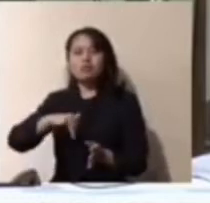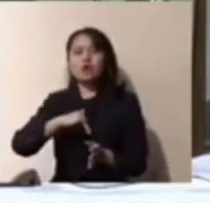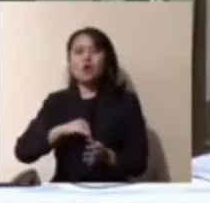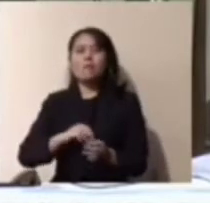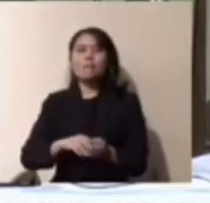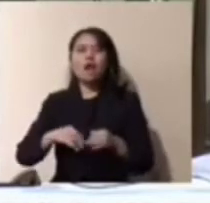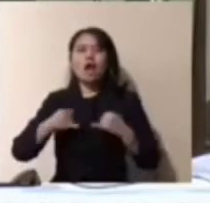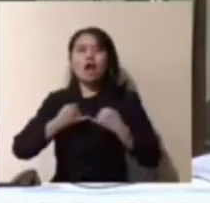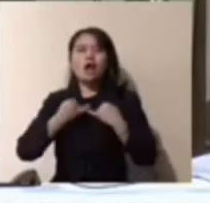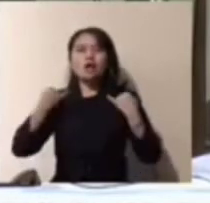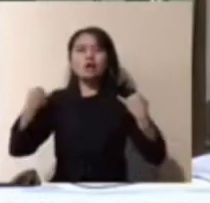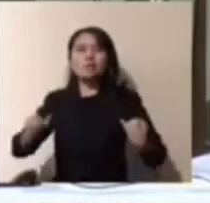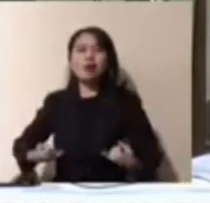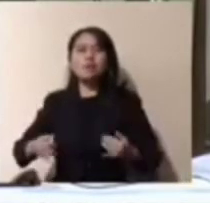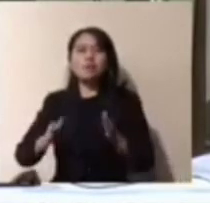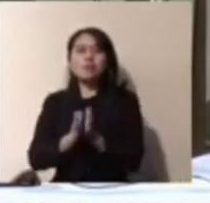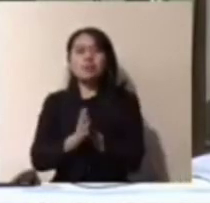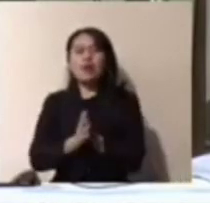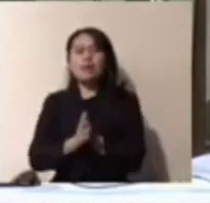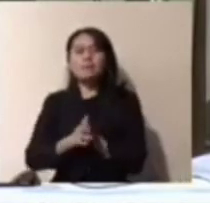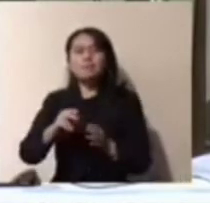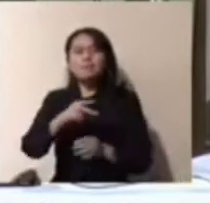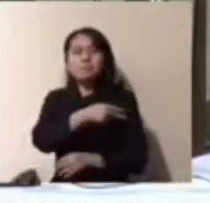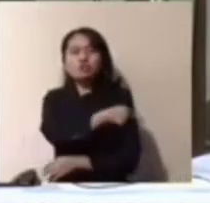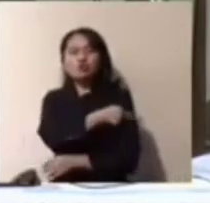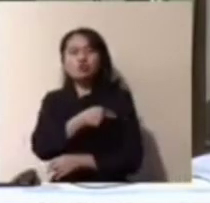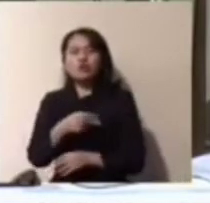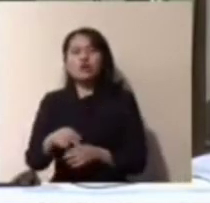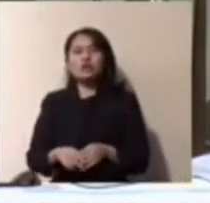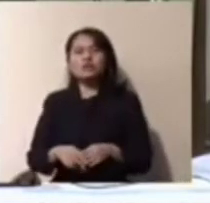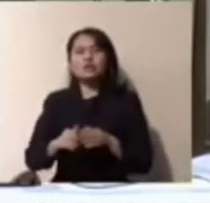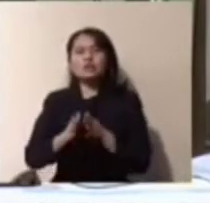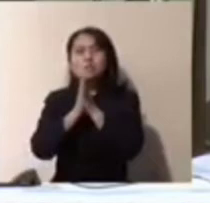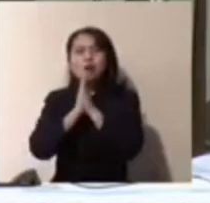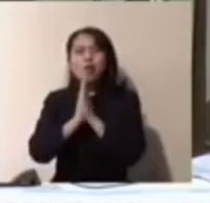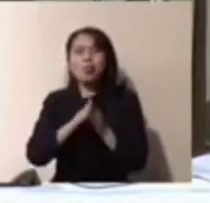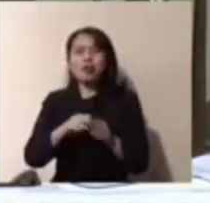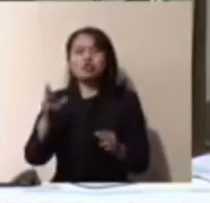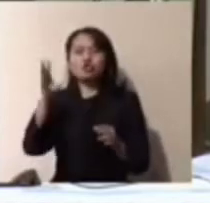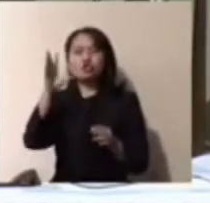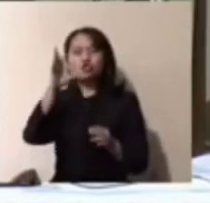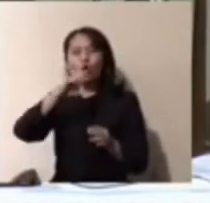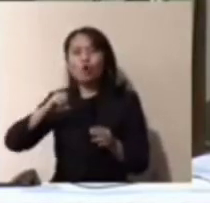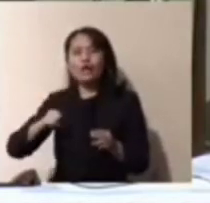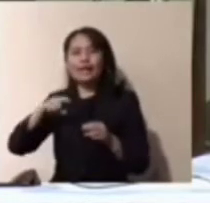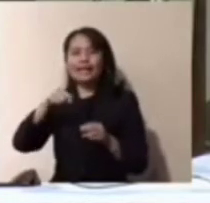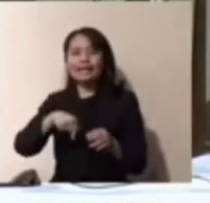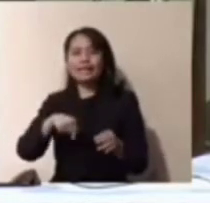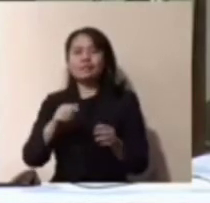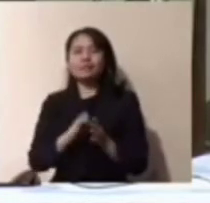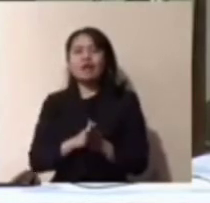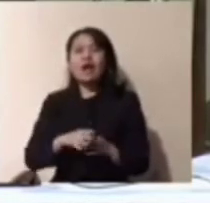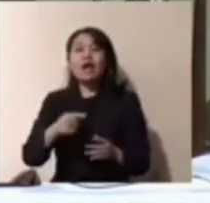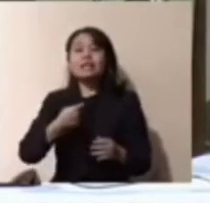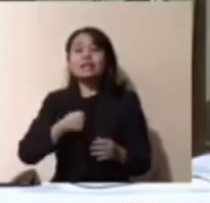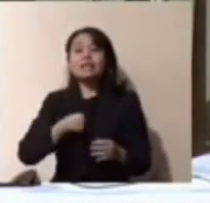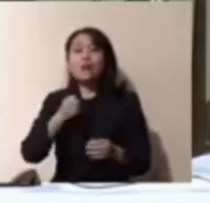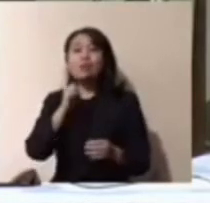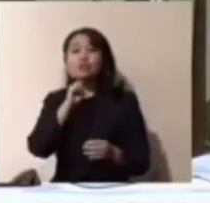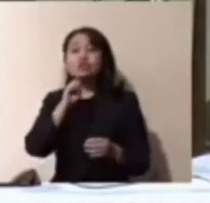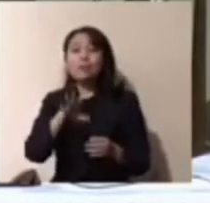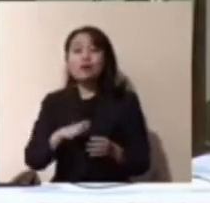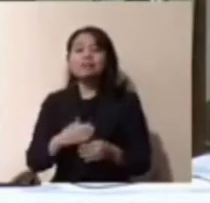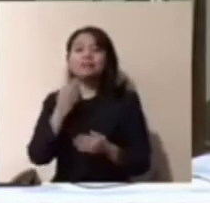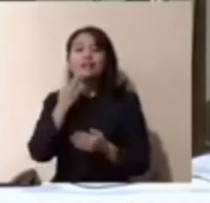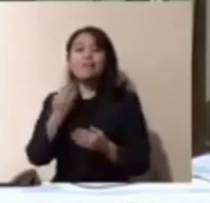bersama-sama dengan para imam dan para petugas ibadah sore ini, saya ingin mengucapkan selamat